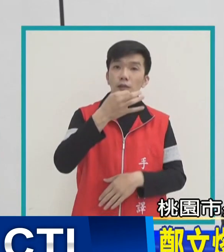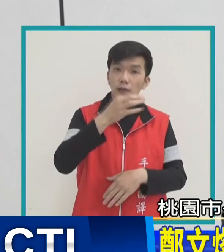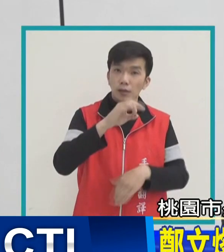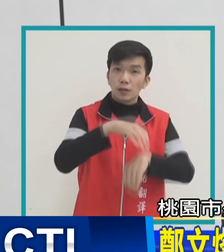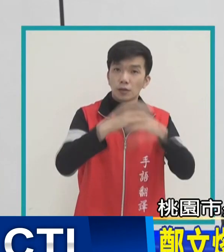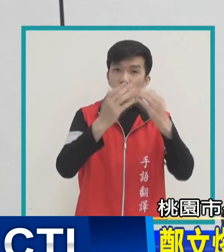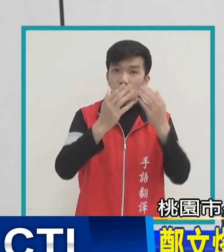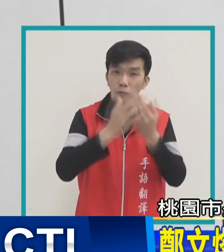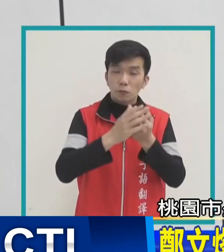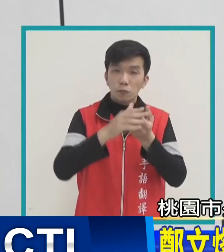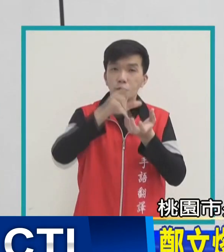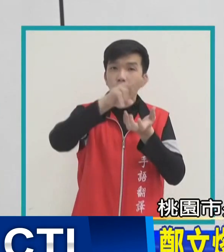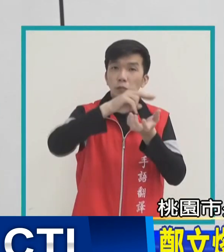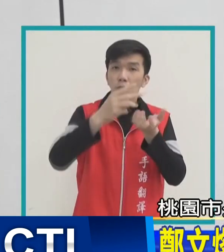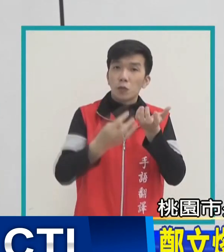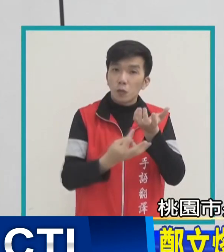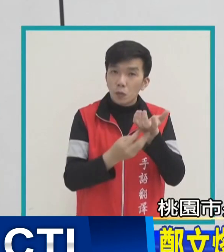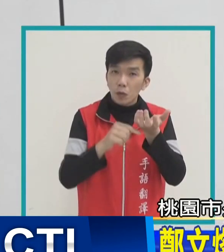吃锅的阿嬷